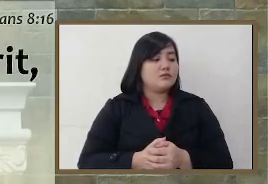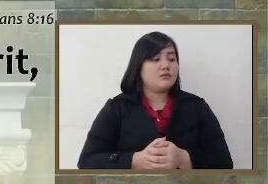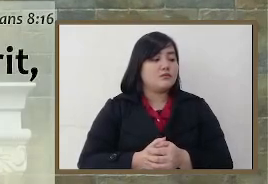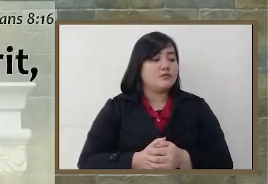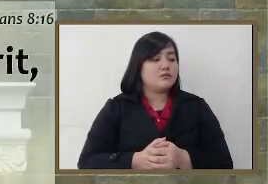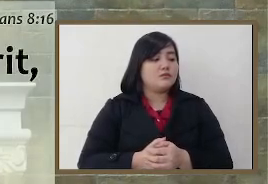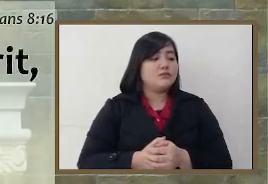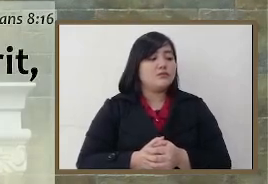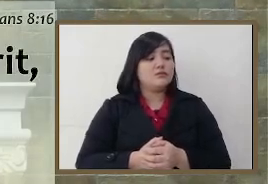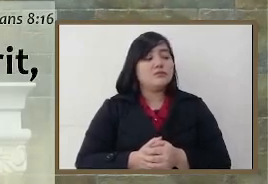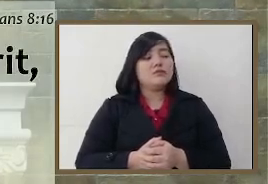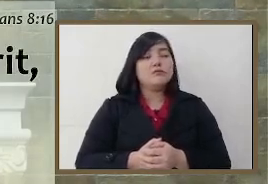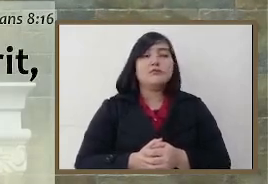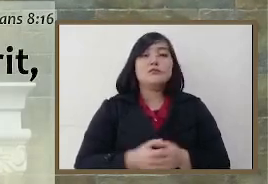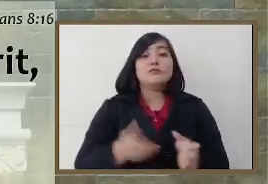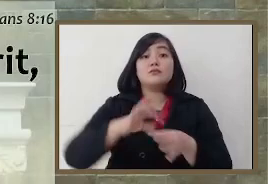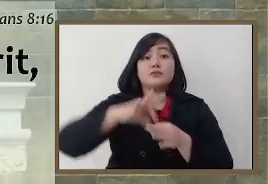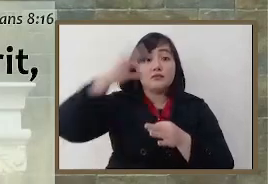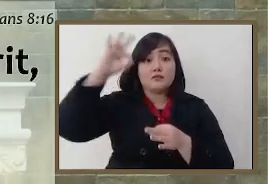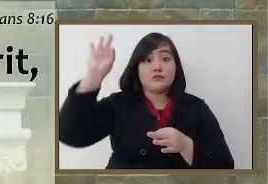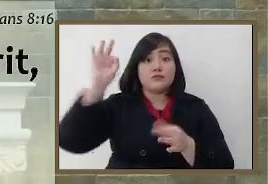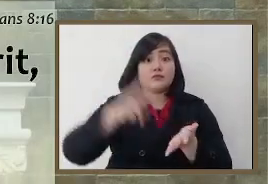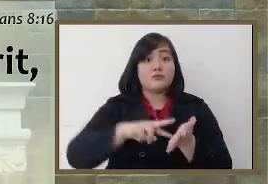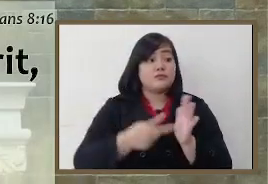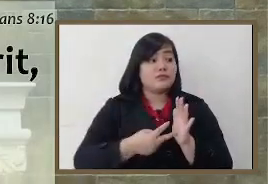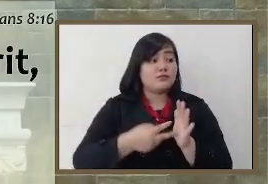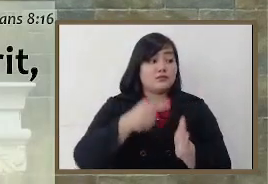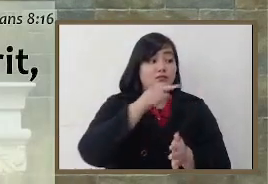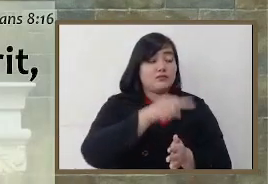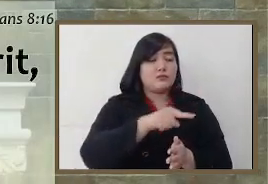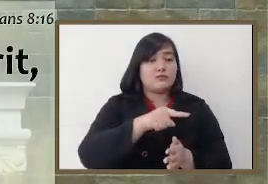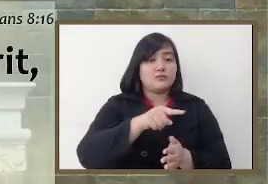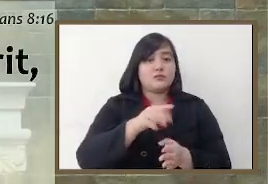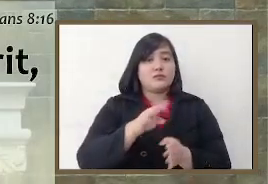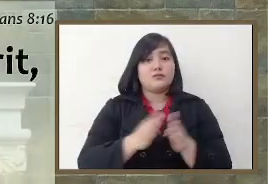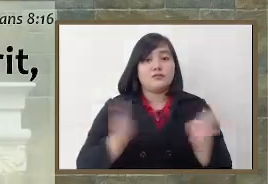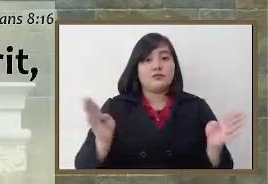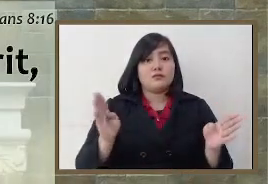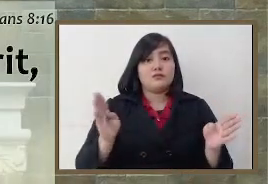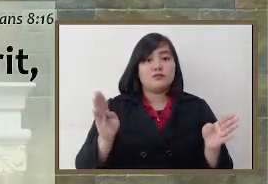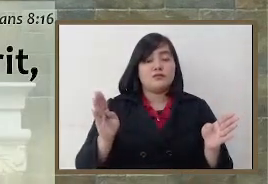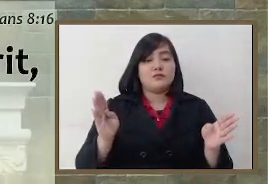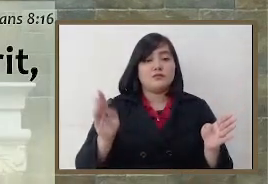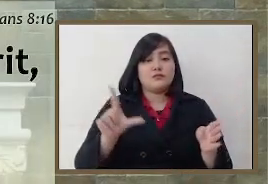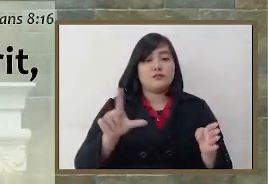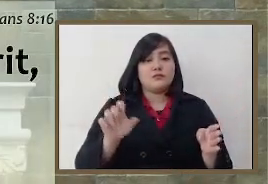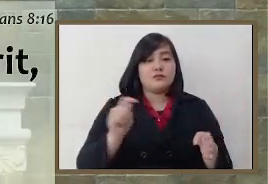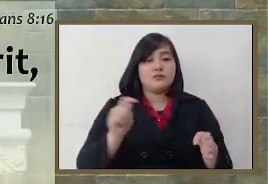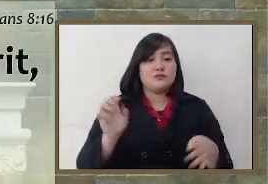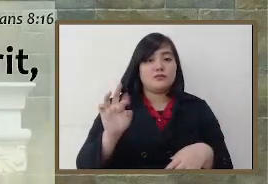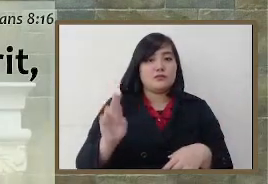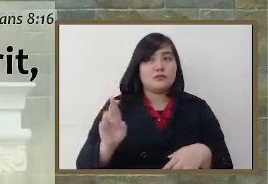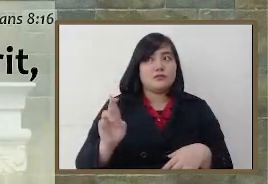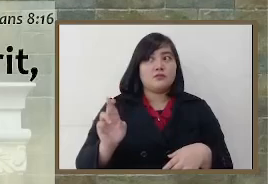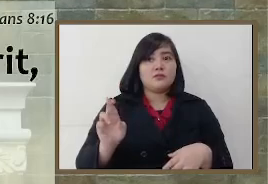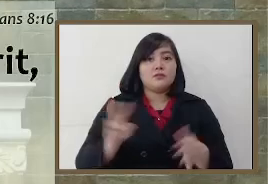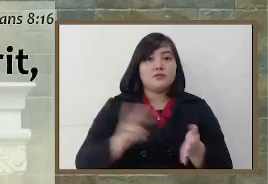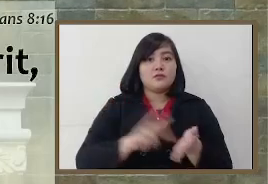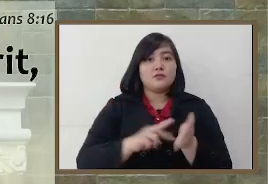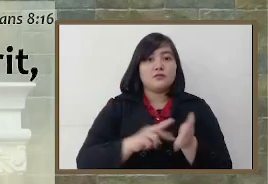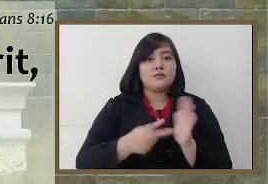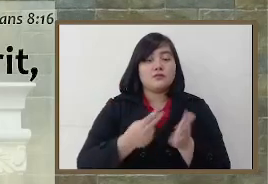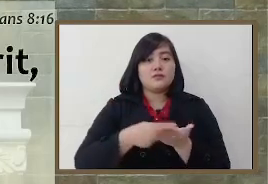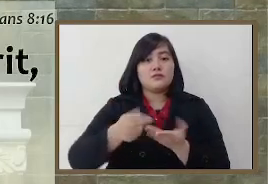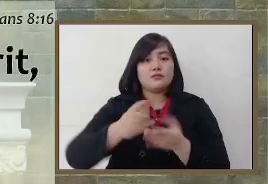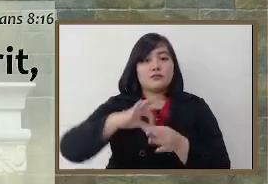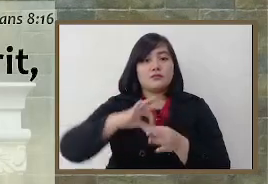Alright? In other words, this is the very person of God. na nakatira po sa atin mga